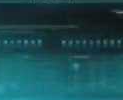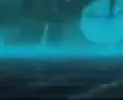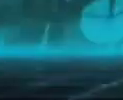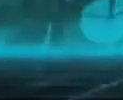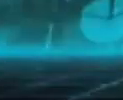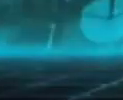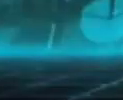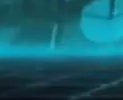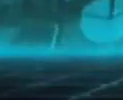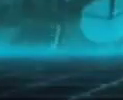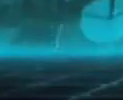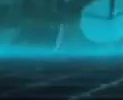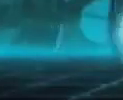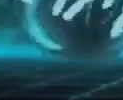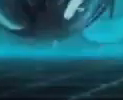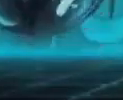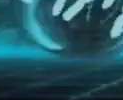UPI भी।